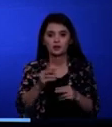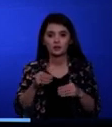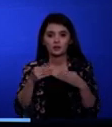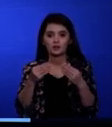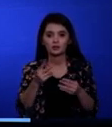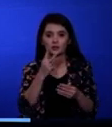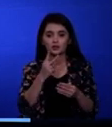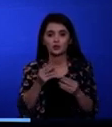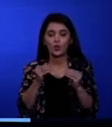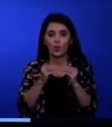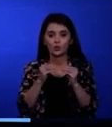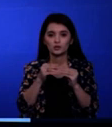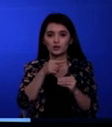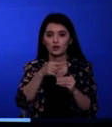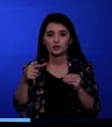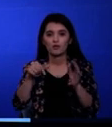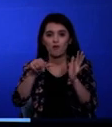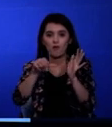qiling. 10 dan 6.